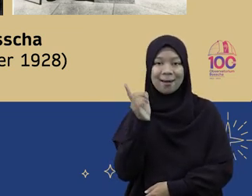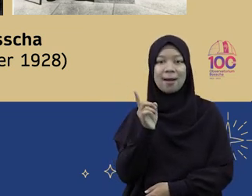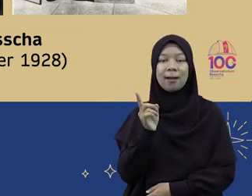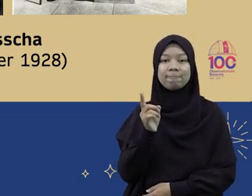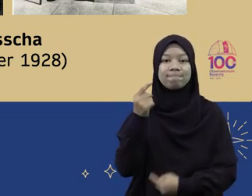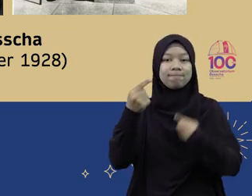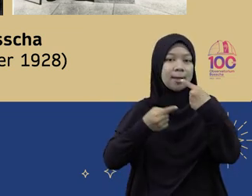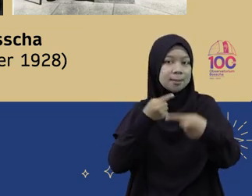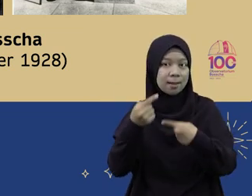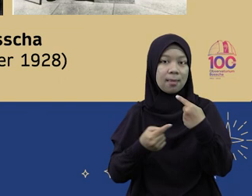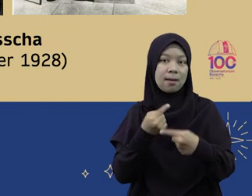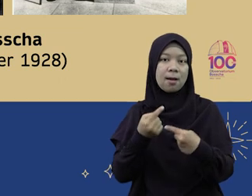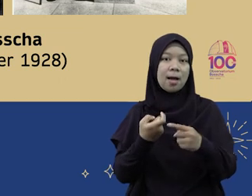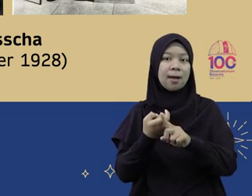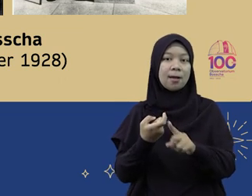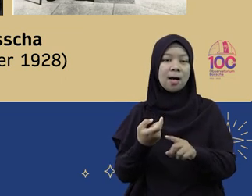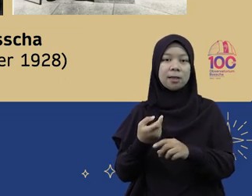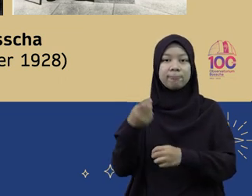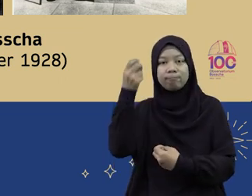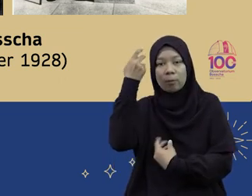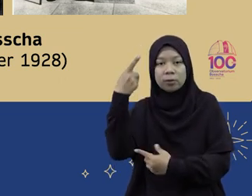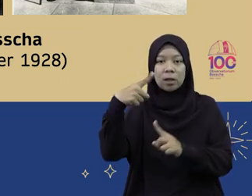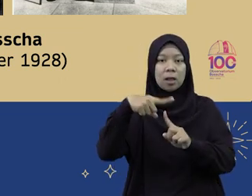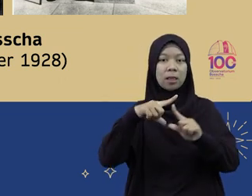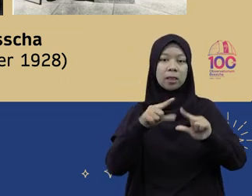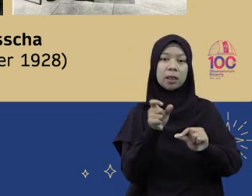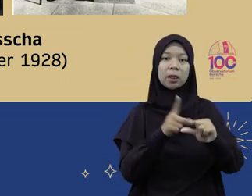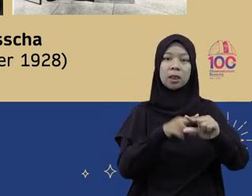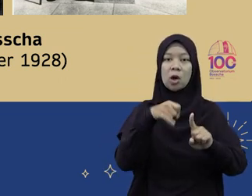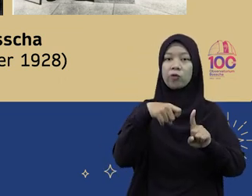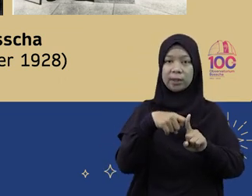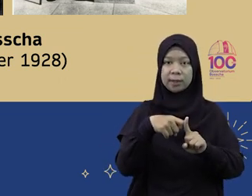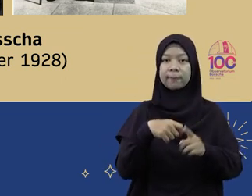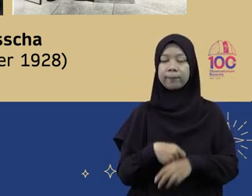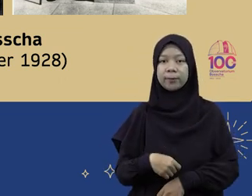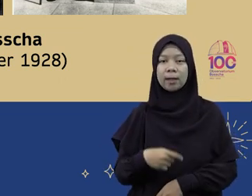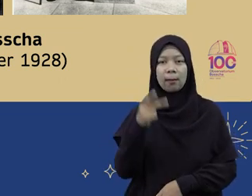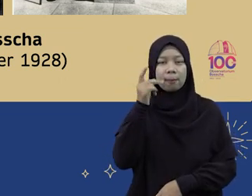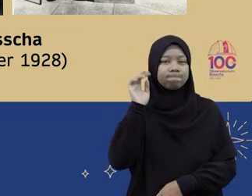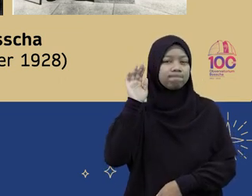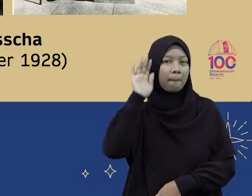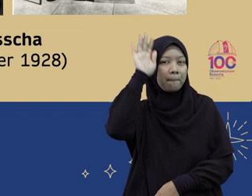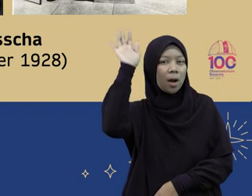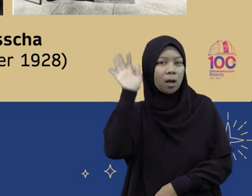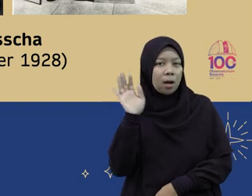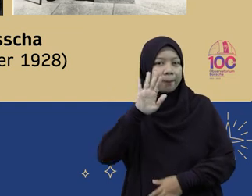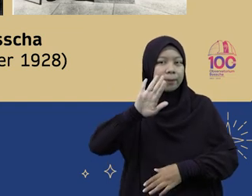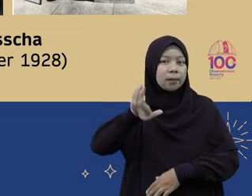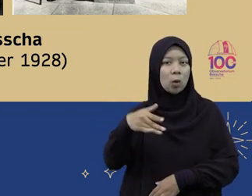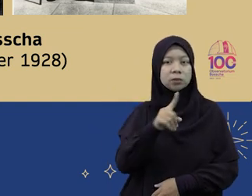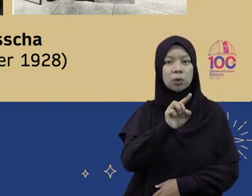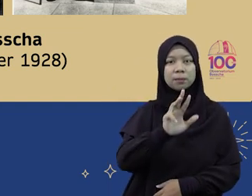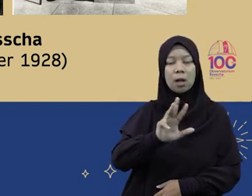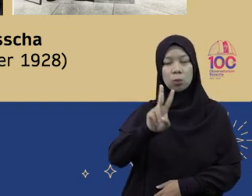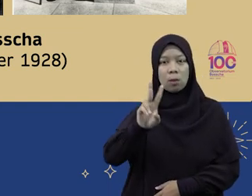Ceritanya dari Taufik Hidayat kita bayangkan ya tahun 1920-an ini